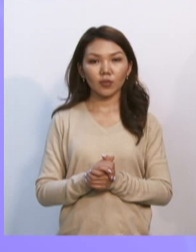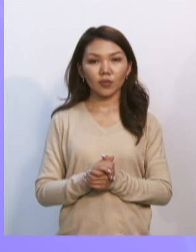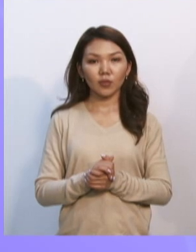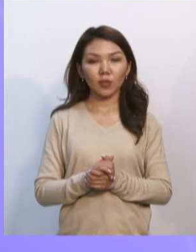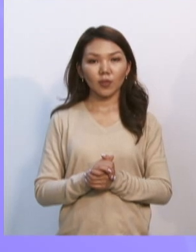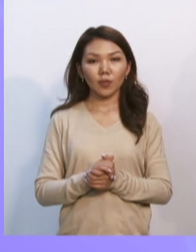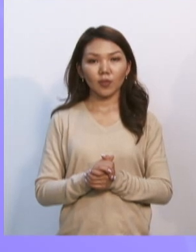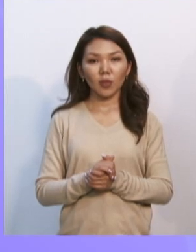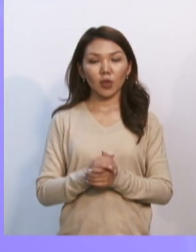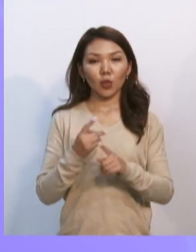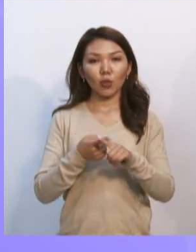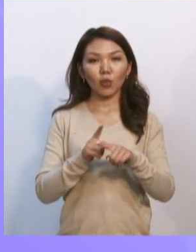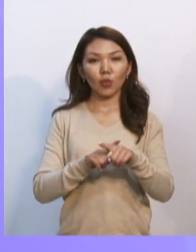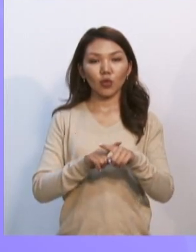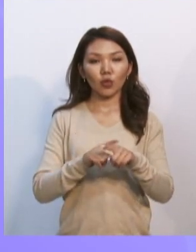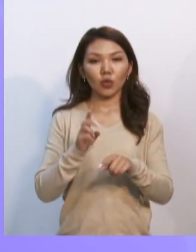Бул эчки.